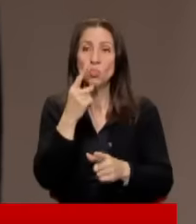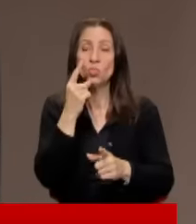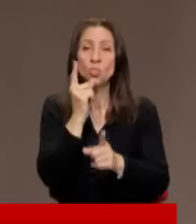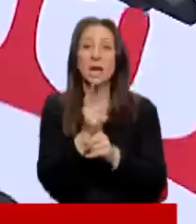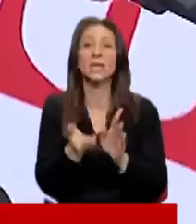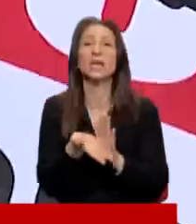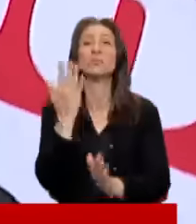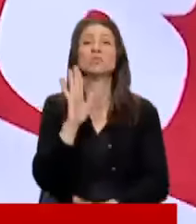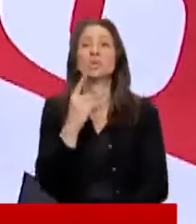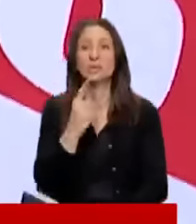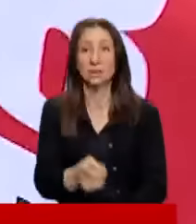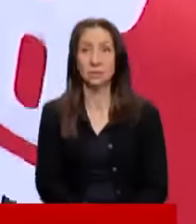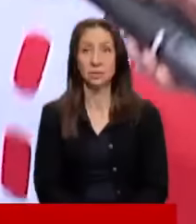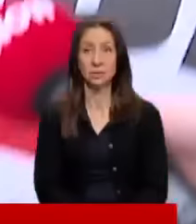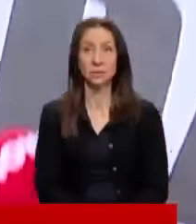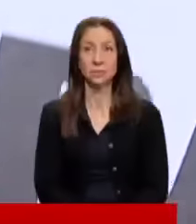kalkmayacak dedi